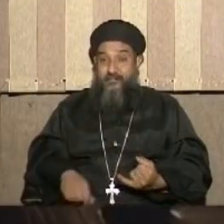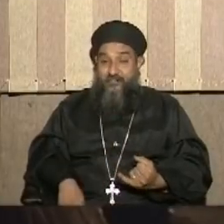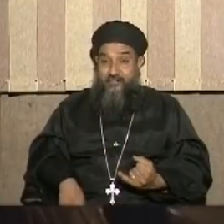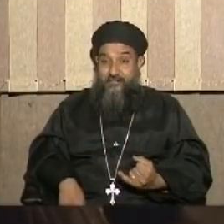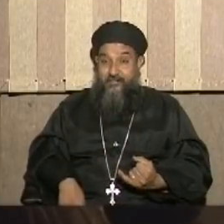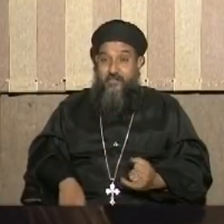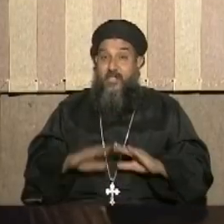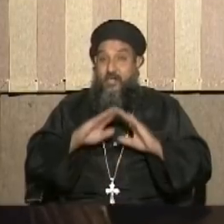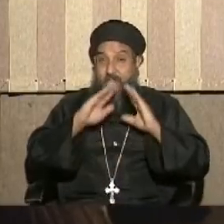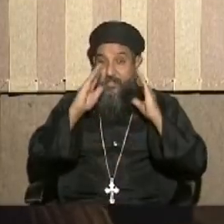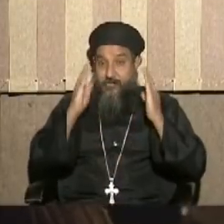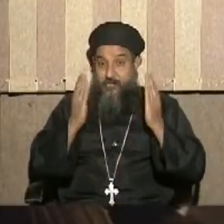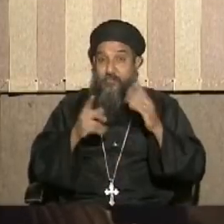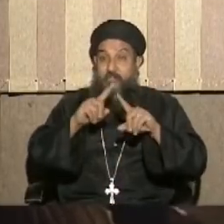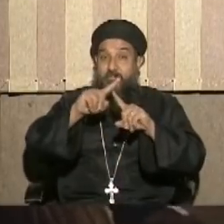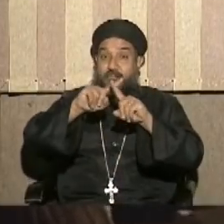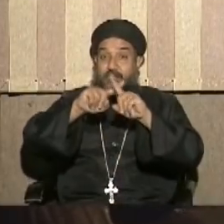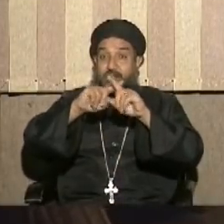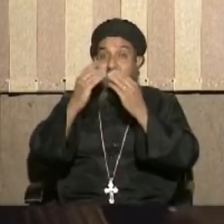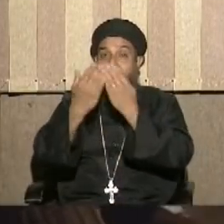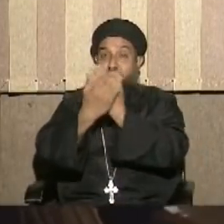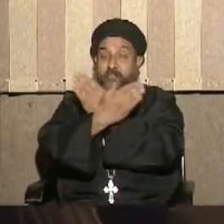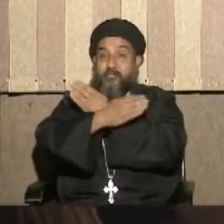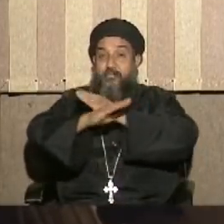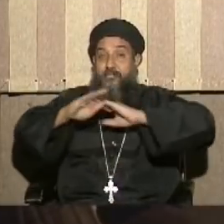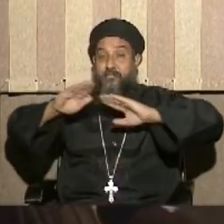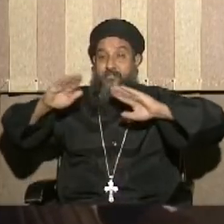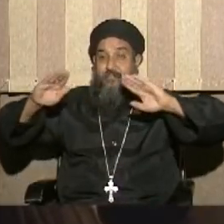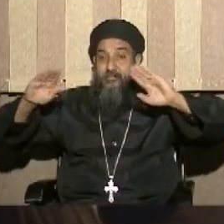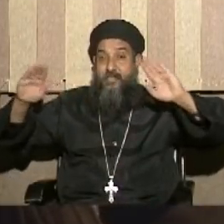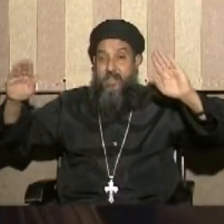نؤمن. تؤمنوا بصلبه وقيامته؟